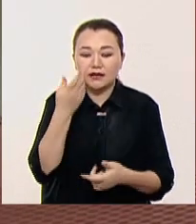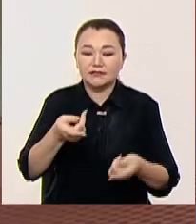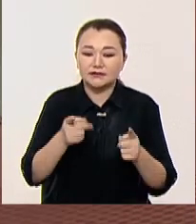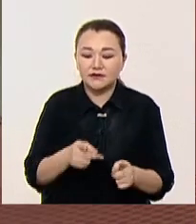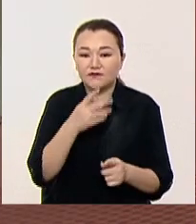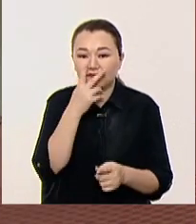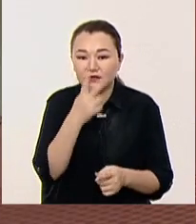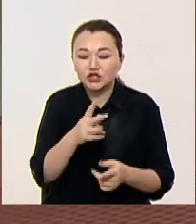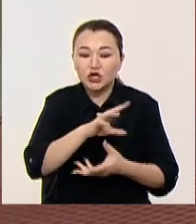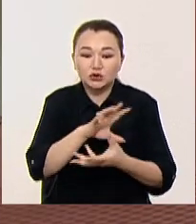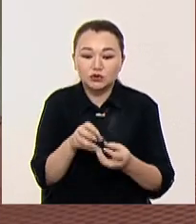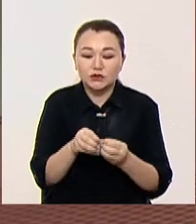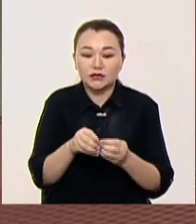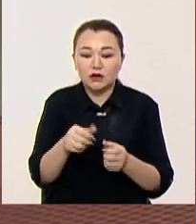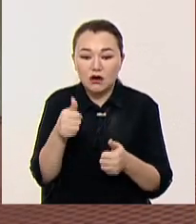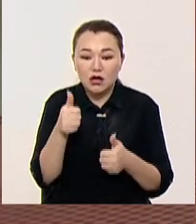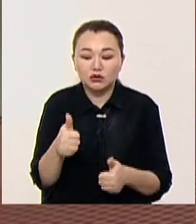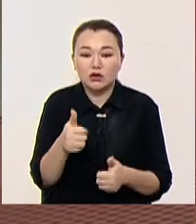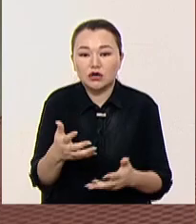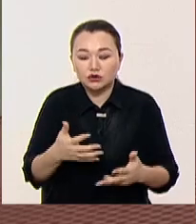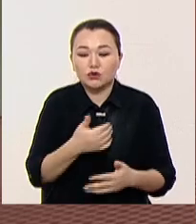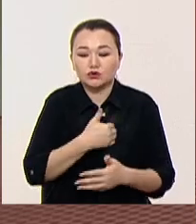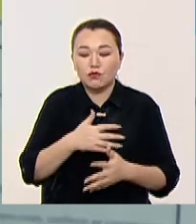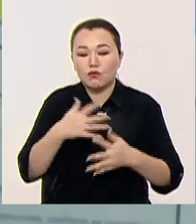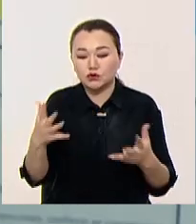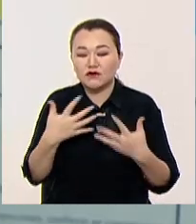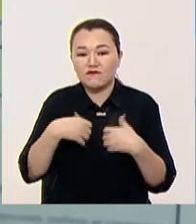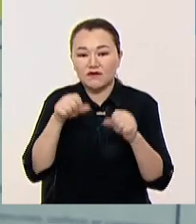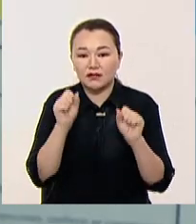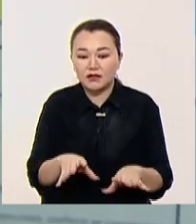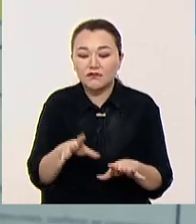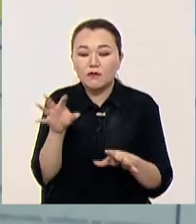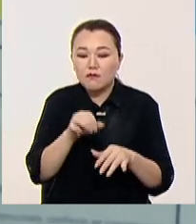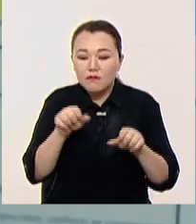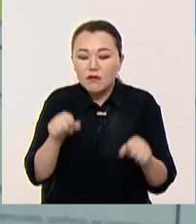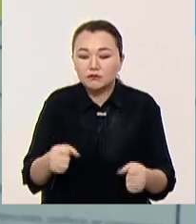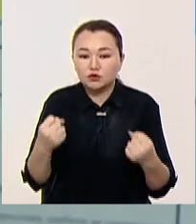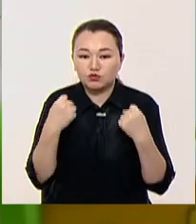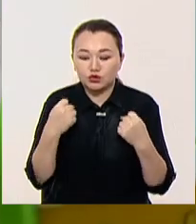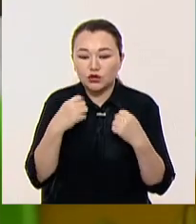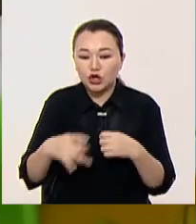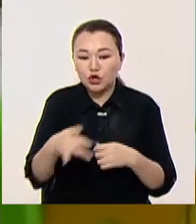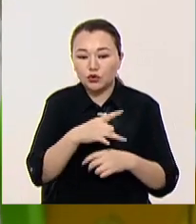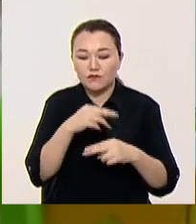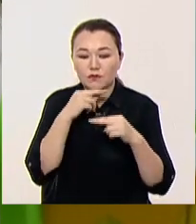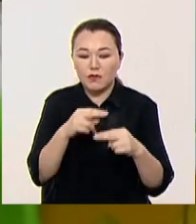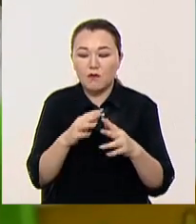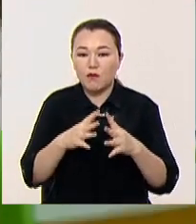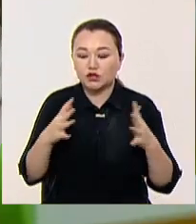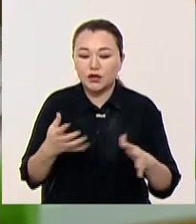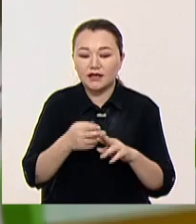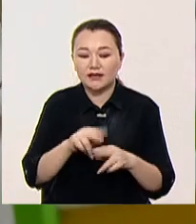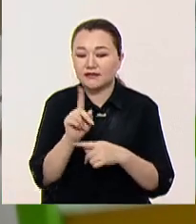видишь результаты, конечно, хочется больше вкладывать. Массовому спорту в регионе уделяется большое внимание. Это